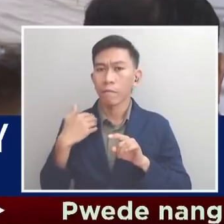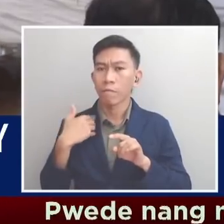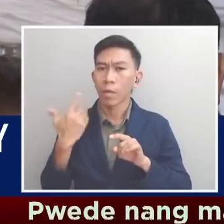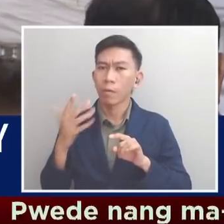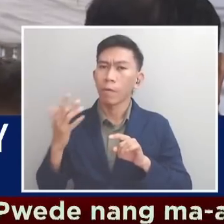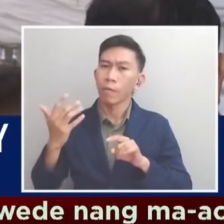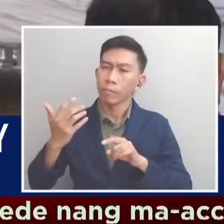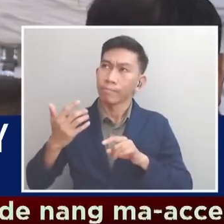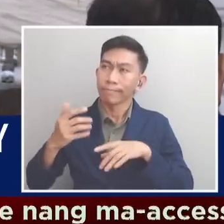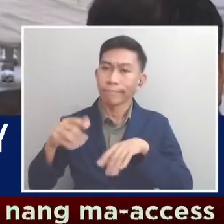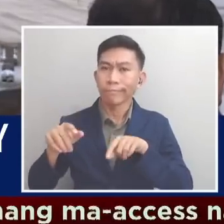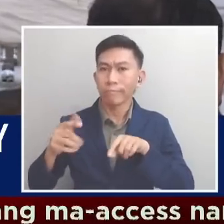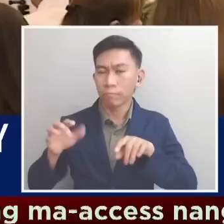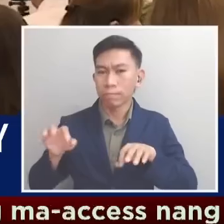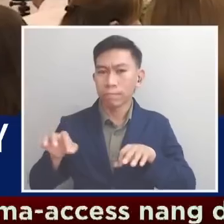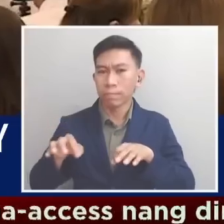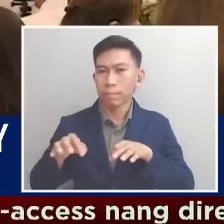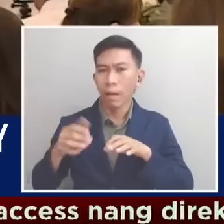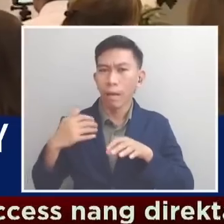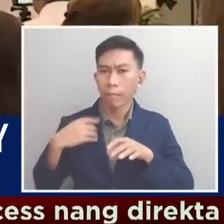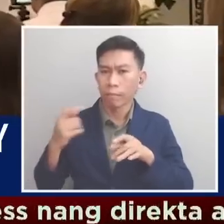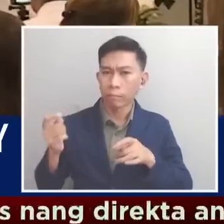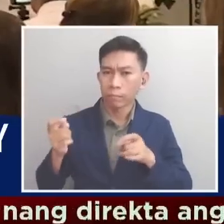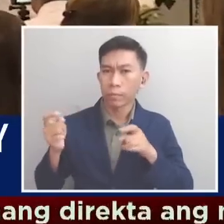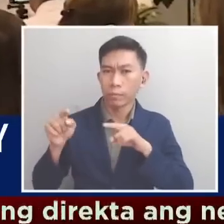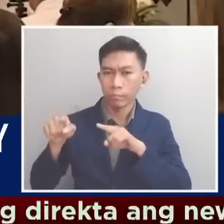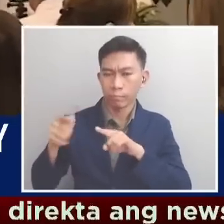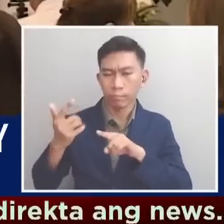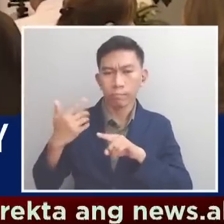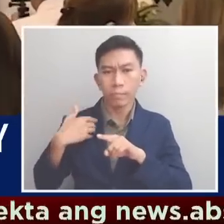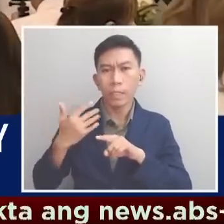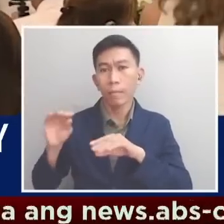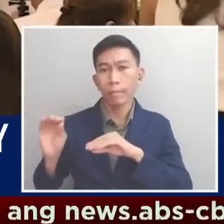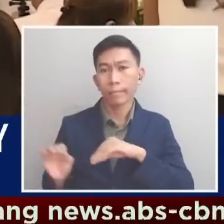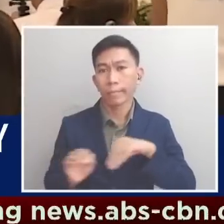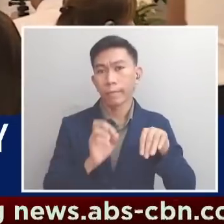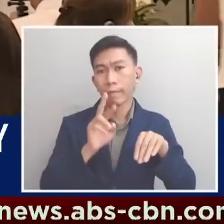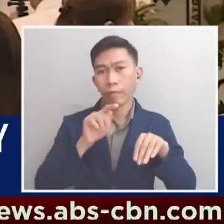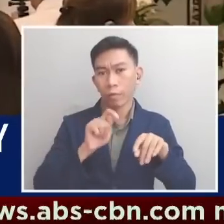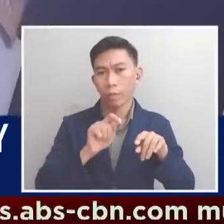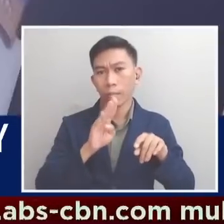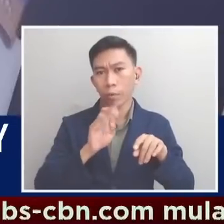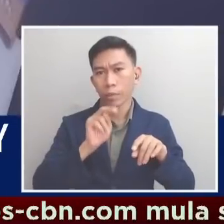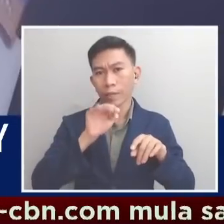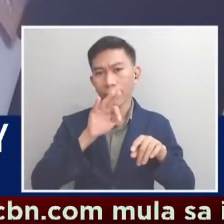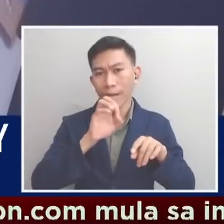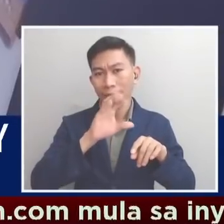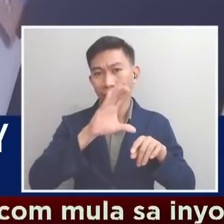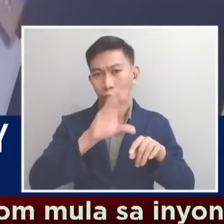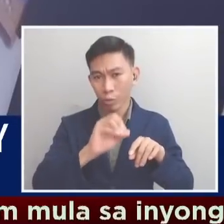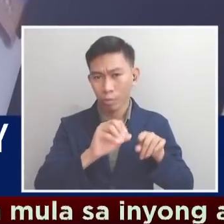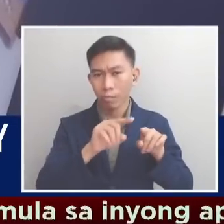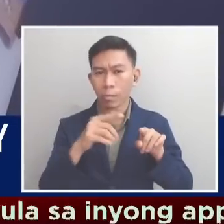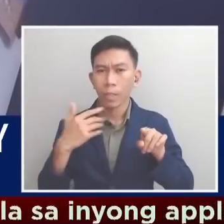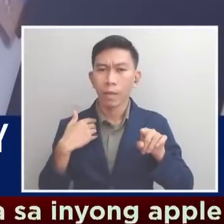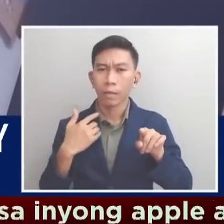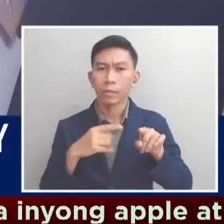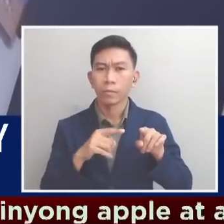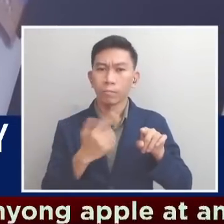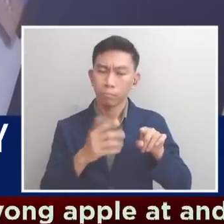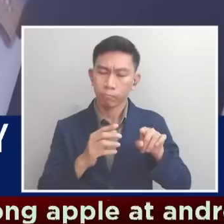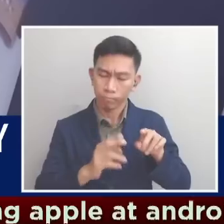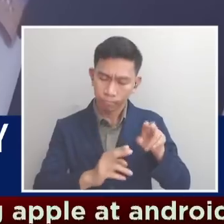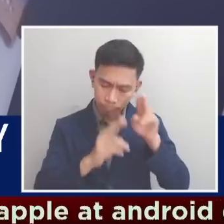Marine Headquarters sa Fort Bonifacio. Sa Martes, bibigyan ng full military honor si Biazon bago siya ihahatid sa kanyang huling